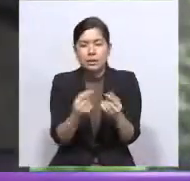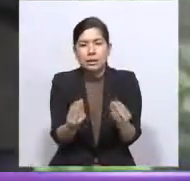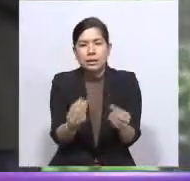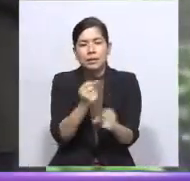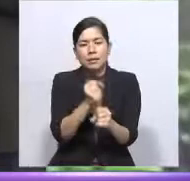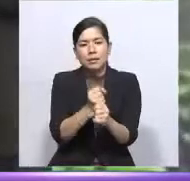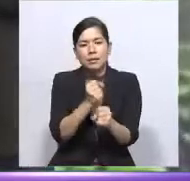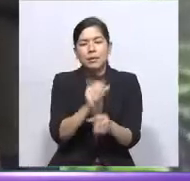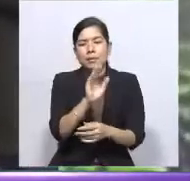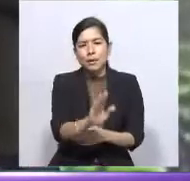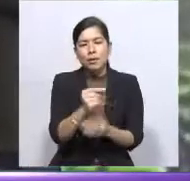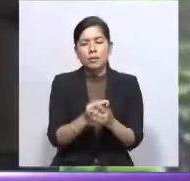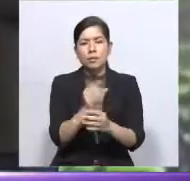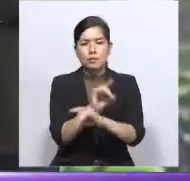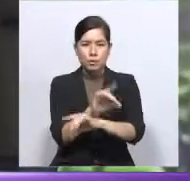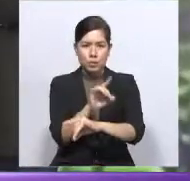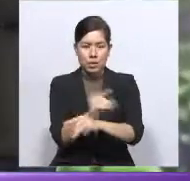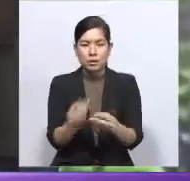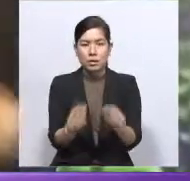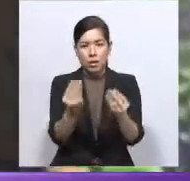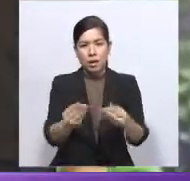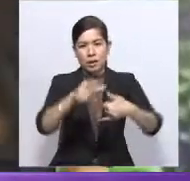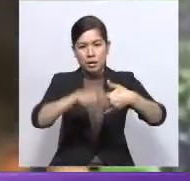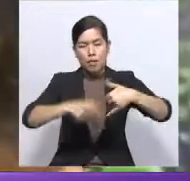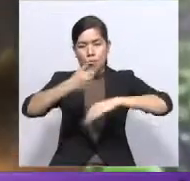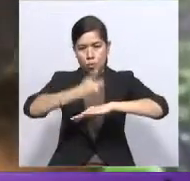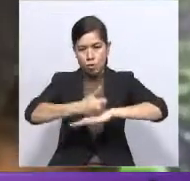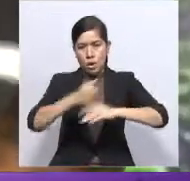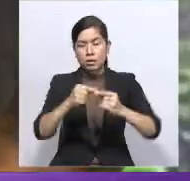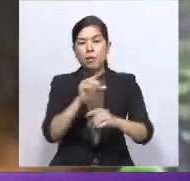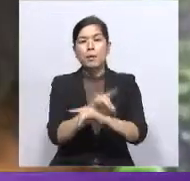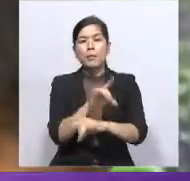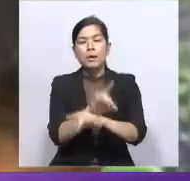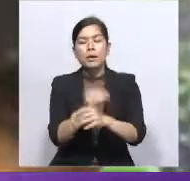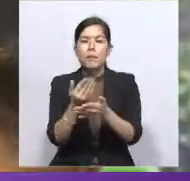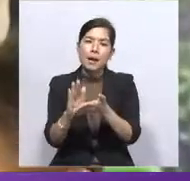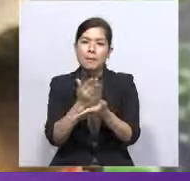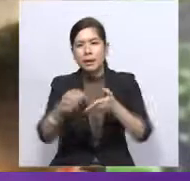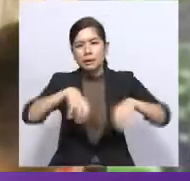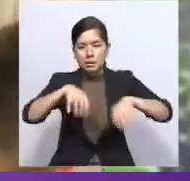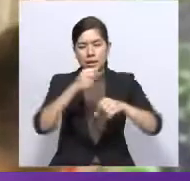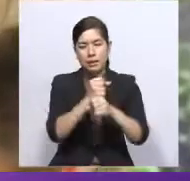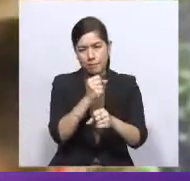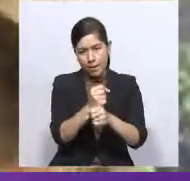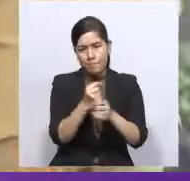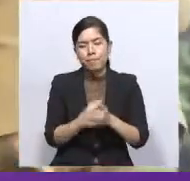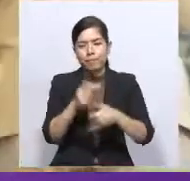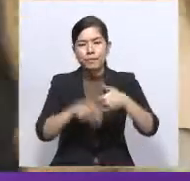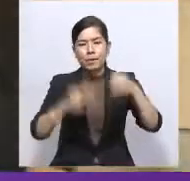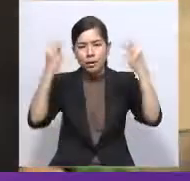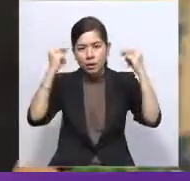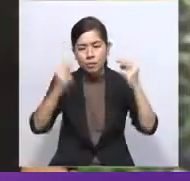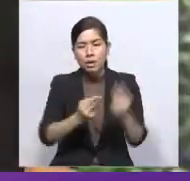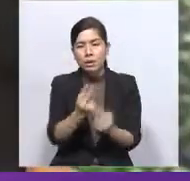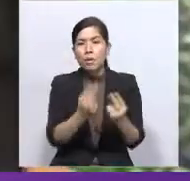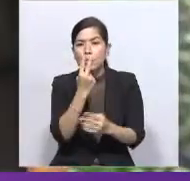เขาปุ้มจังหวัดเพชรบุรีให้แก่ผู้ว่าราชการจังหวัดเพชรบุรีค่ะจากนั้นนายกรัฐมนตรีได้เยี่ยมชมโครงการศึกษ